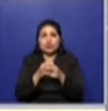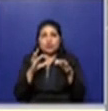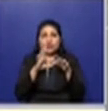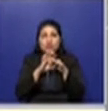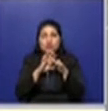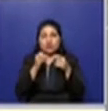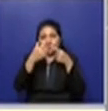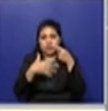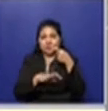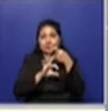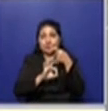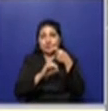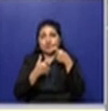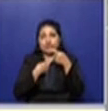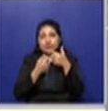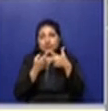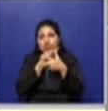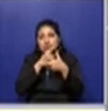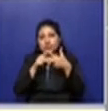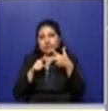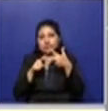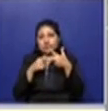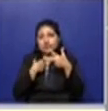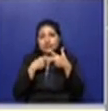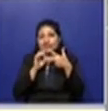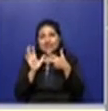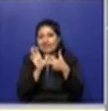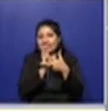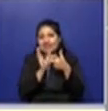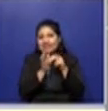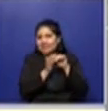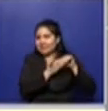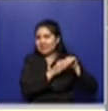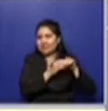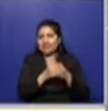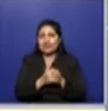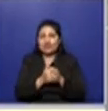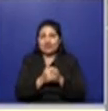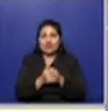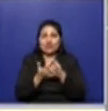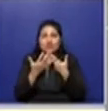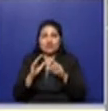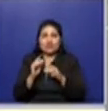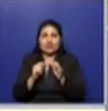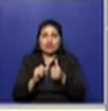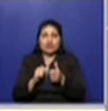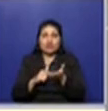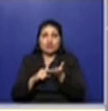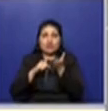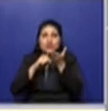อหลังนี้นะครับสำหรับ3ข้อแรกนั้นเราไม่ได้แตะต้องนะครับข้อเสนอทางด้านการผลิตเราเสนออย่างนี้